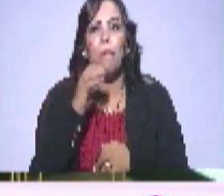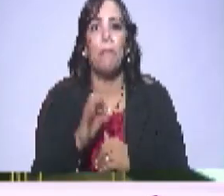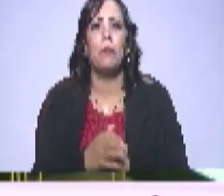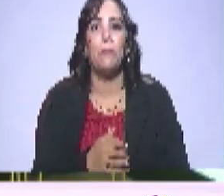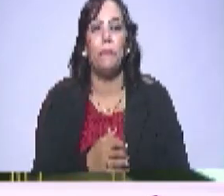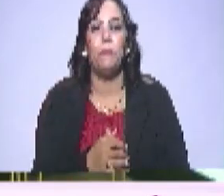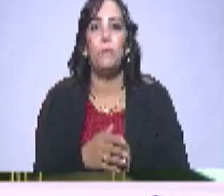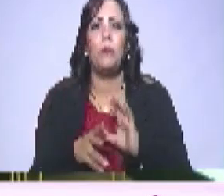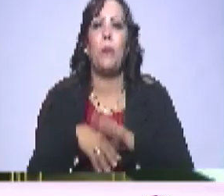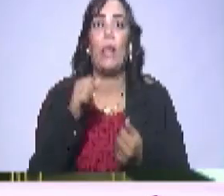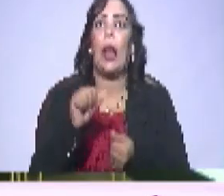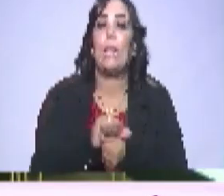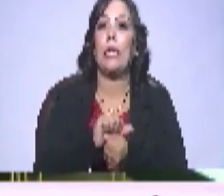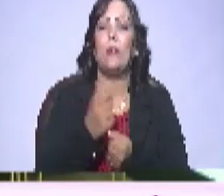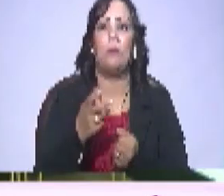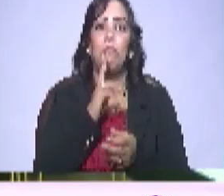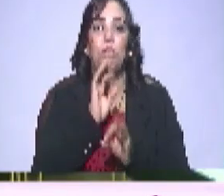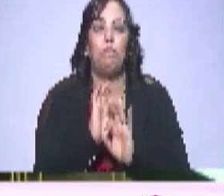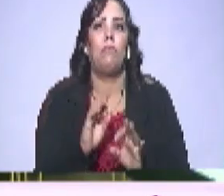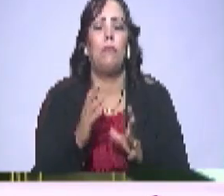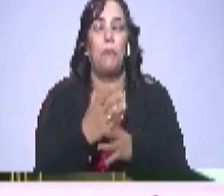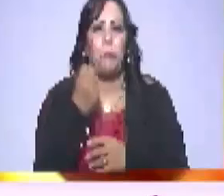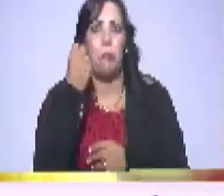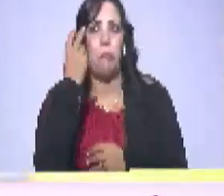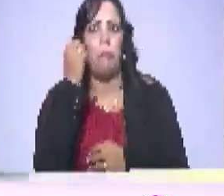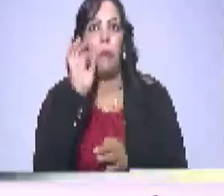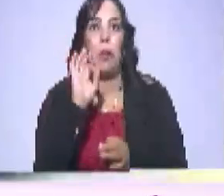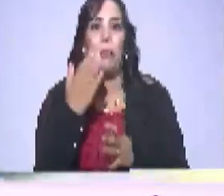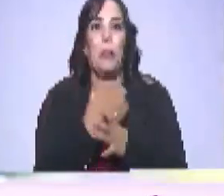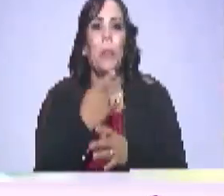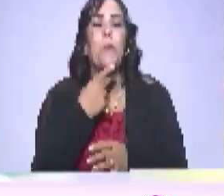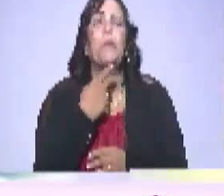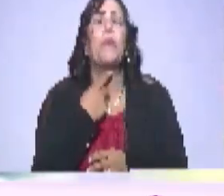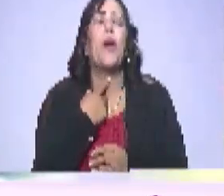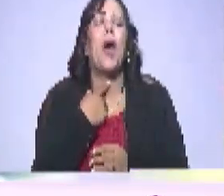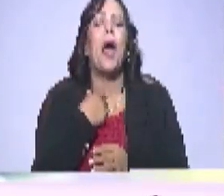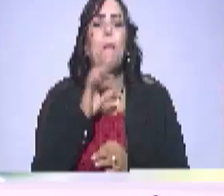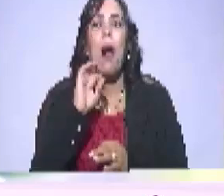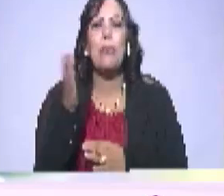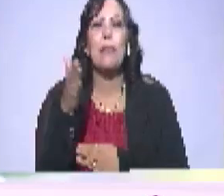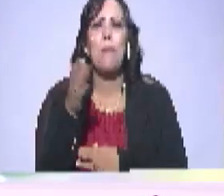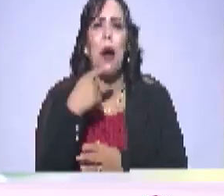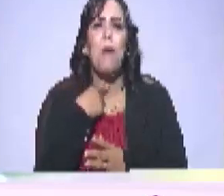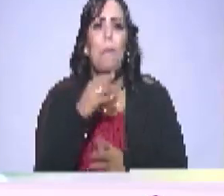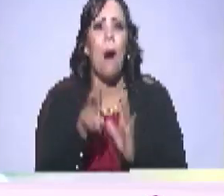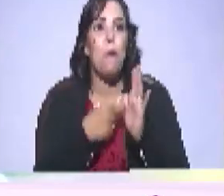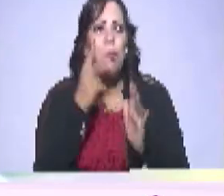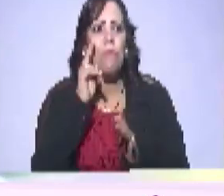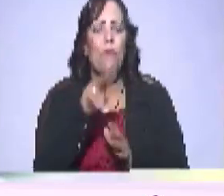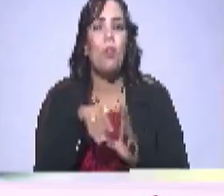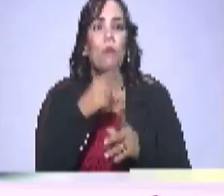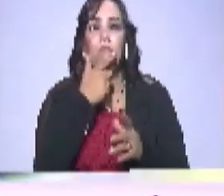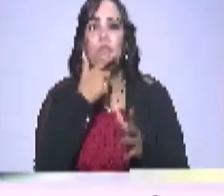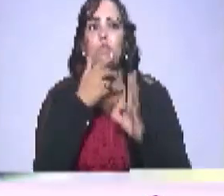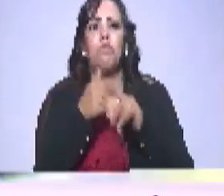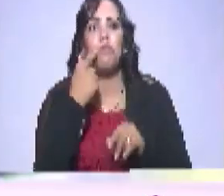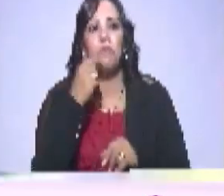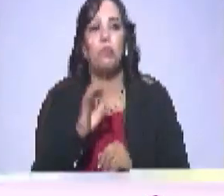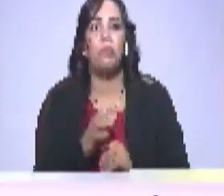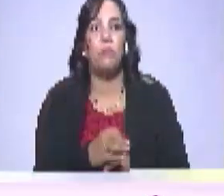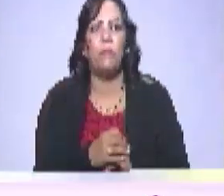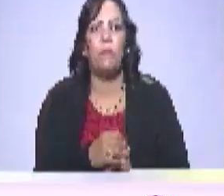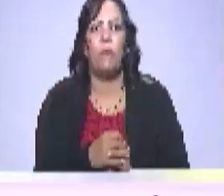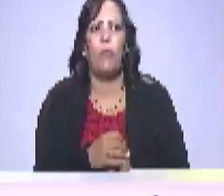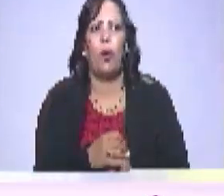اهي اتغسلت اهي الجزل اهي طلعت. حاجه ابداع يعني، اصل احنا عشاق سمك. ربنا يخليكي. بصي الجزل بتاعتها بيضه عامله ازاي. ايوه